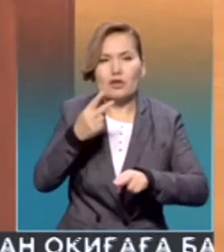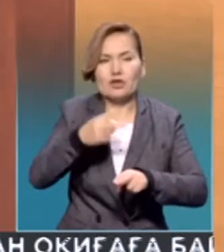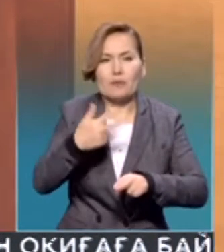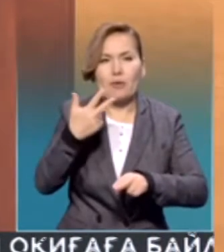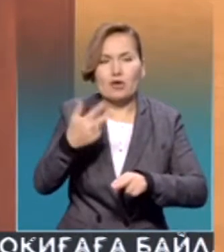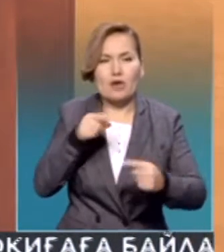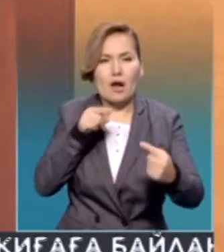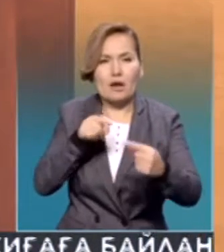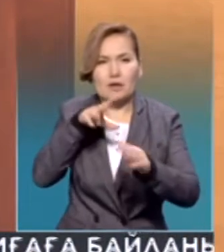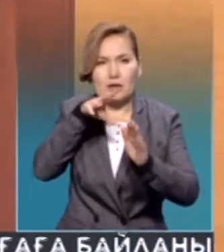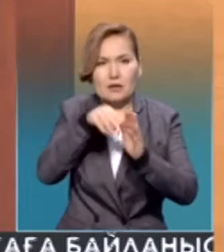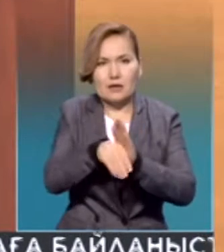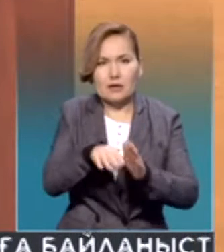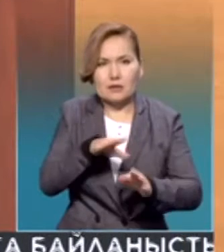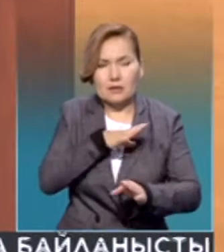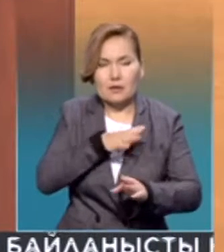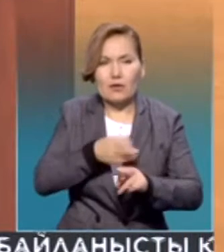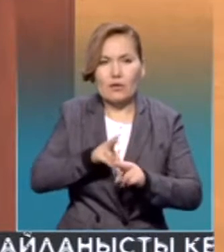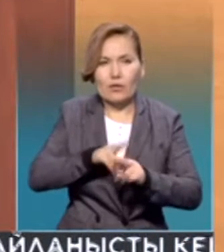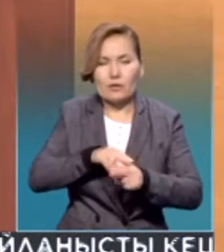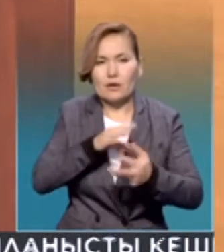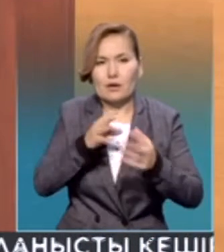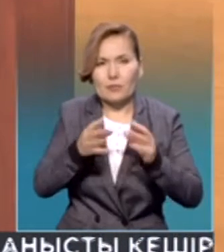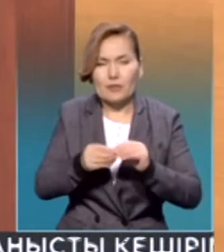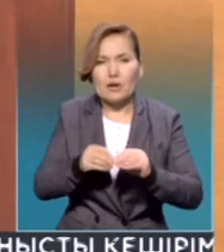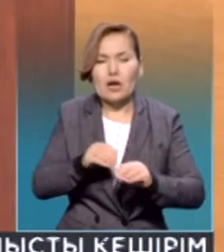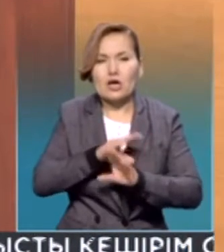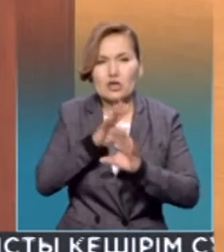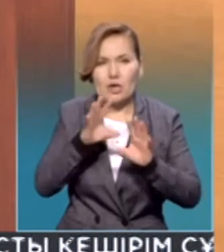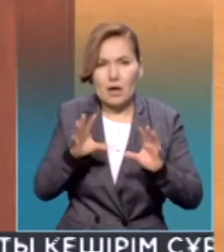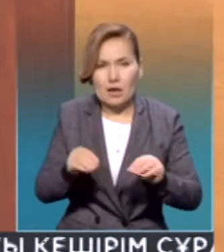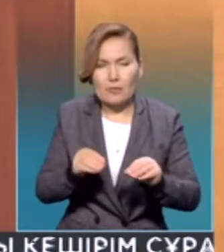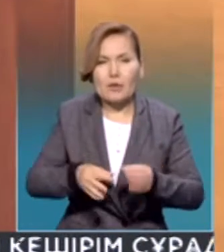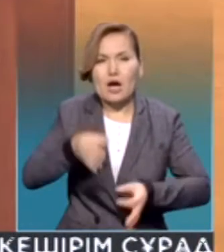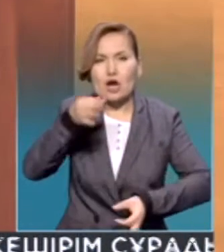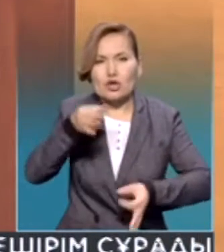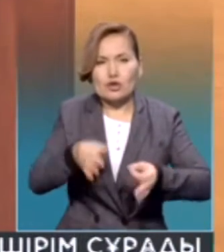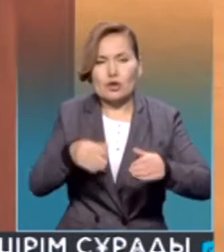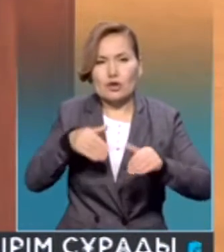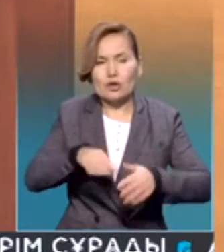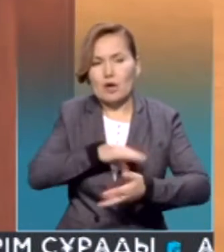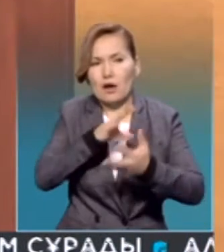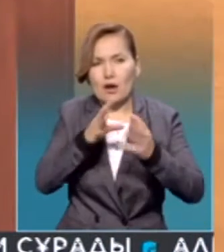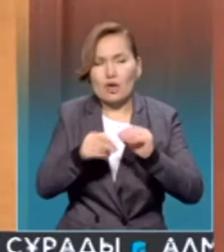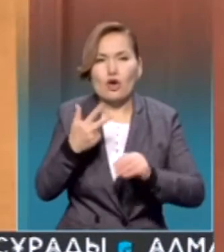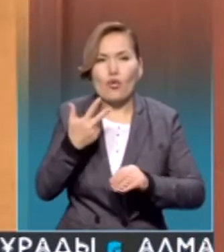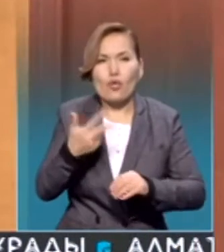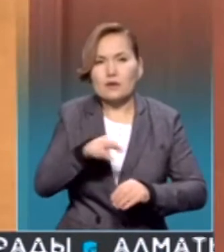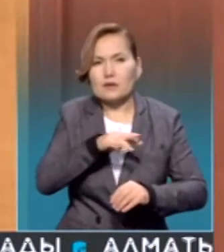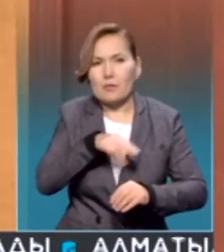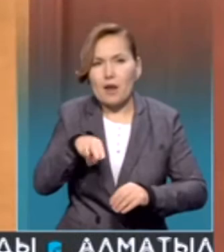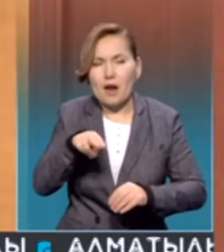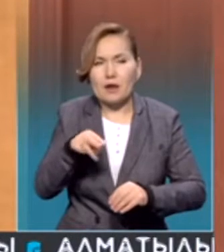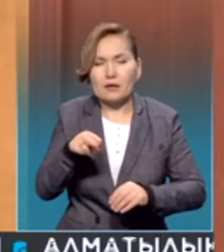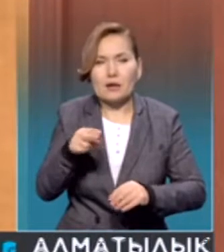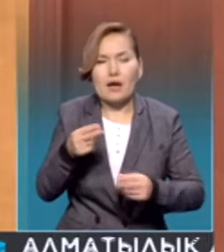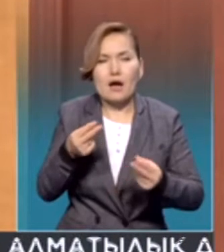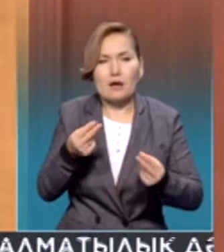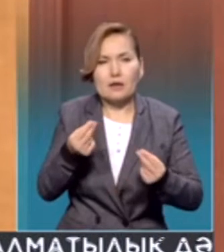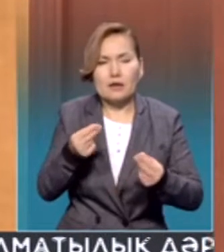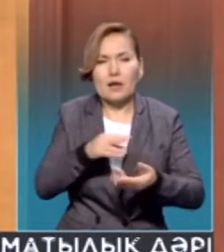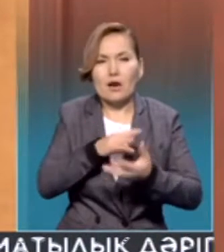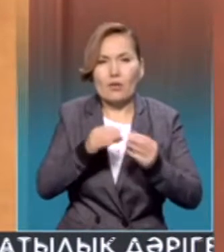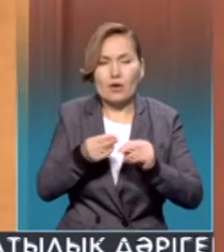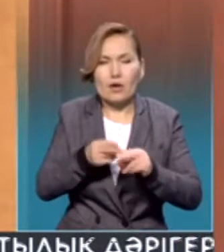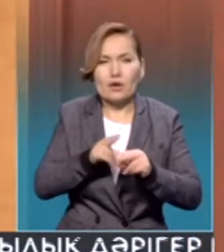каршылык енгизип отур. Бул боюнча жалпы болсо сот чечимдеринин жалпы куну 30 миллиард теңге. Сонун катар 140